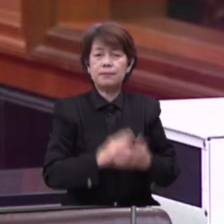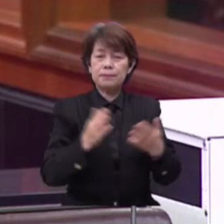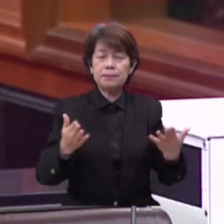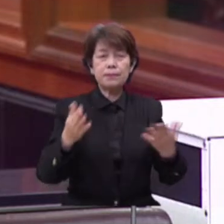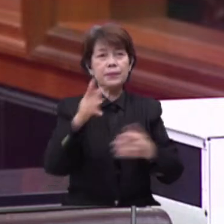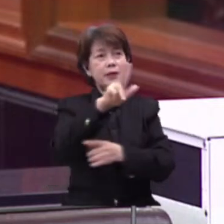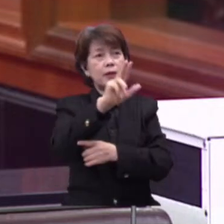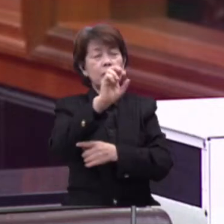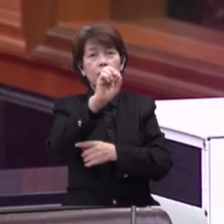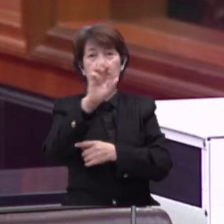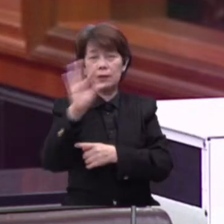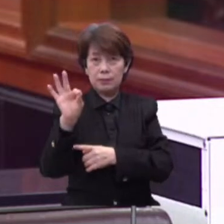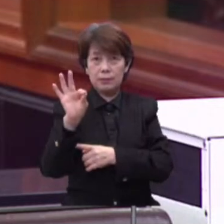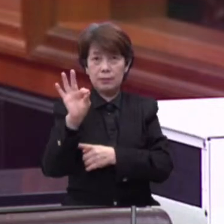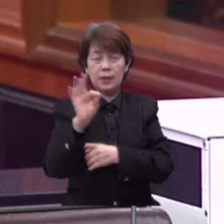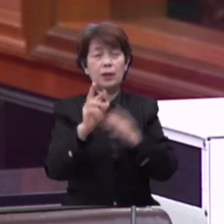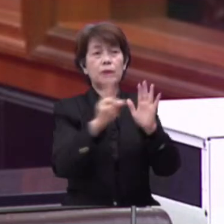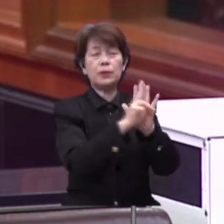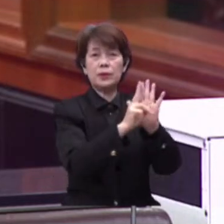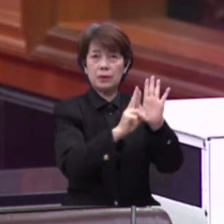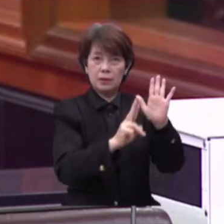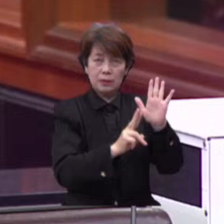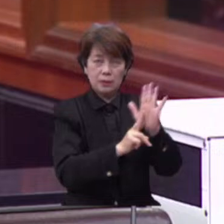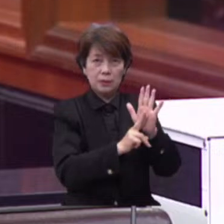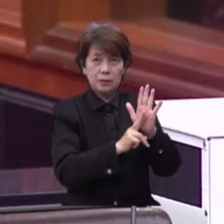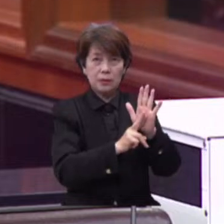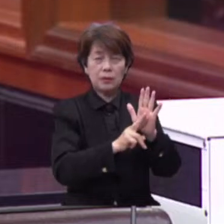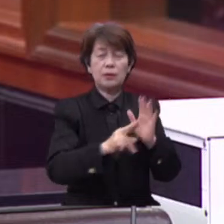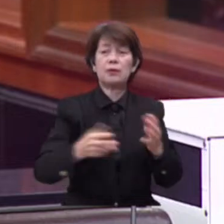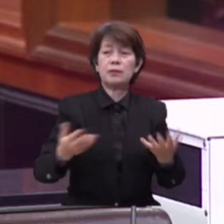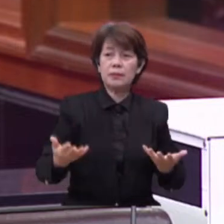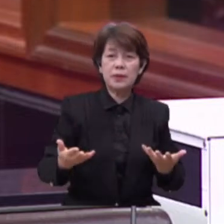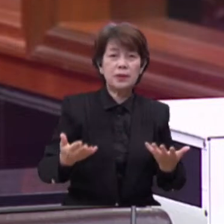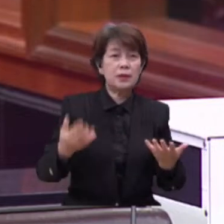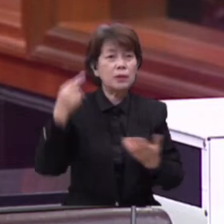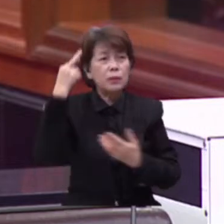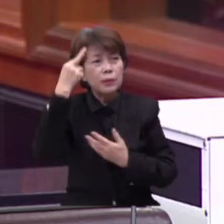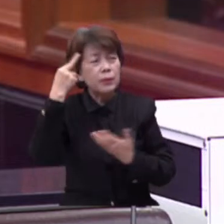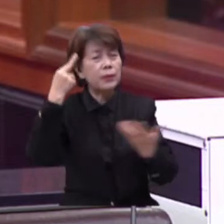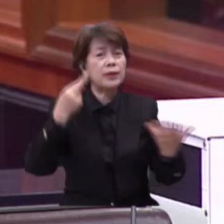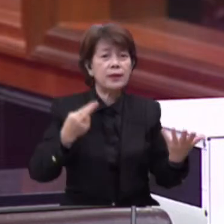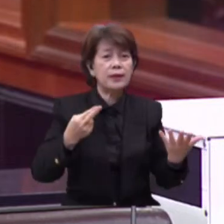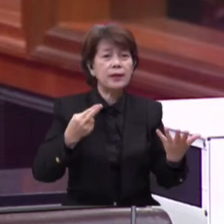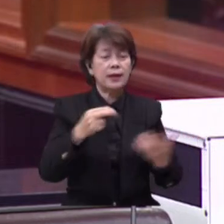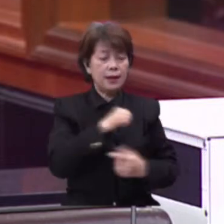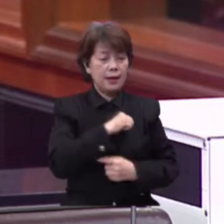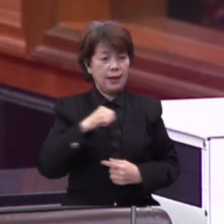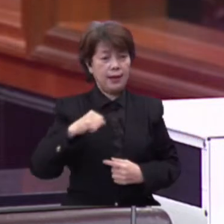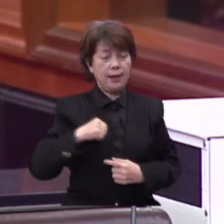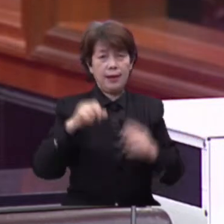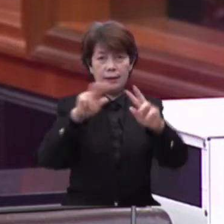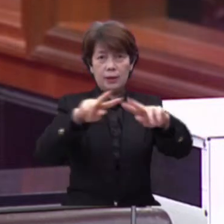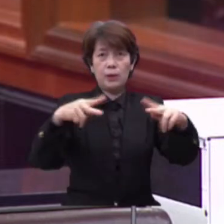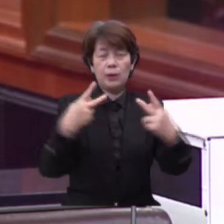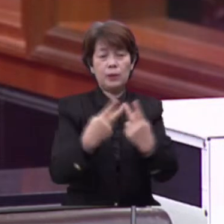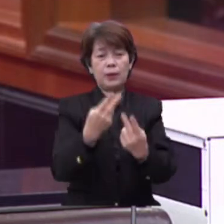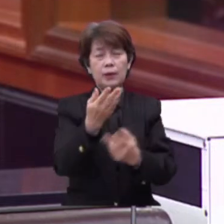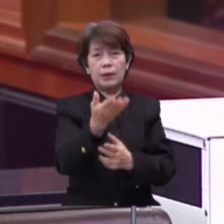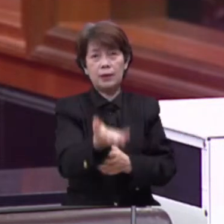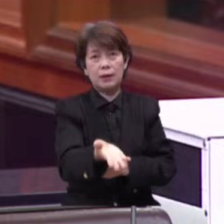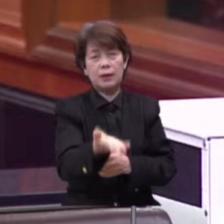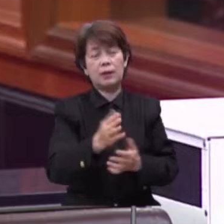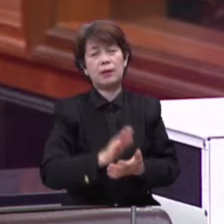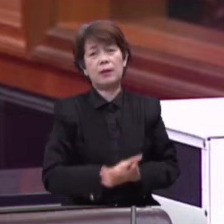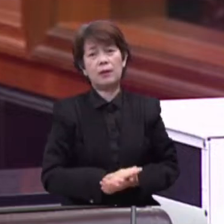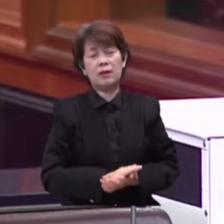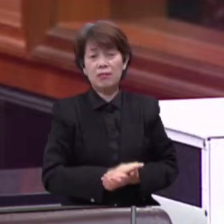bawah 309 pada masa yang sama menyebabkan ahli keluarga yang rasa yang dikatakan bersebahat ini pula